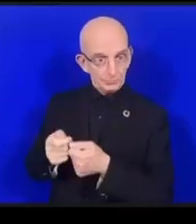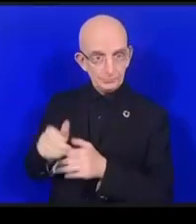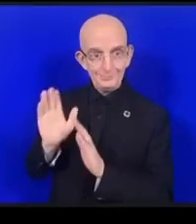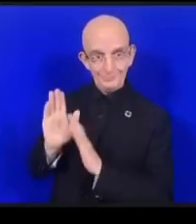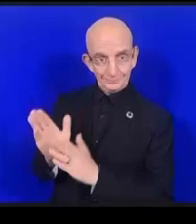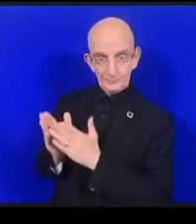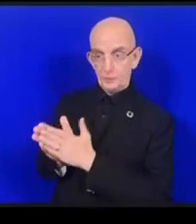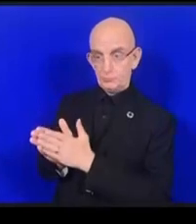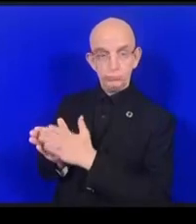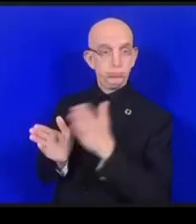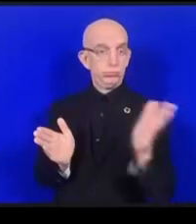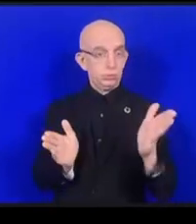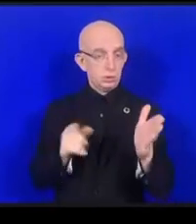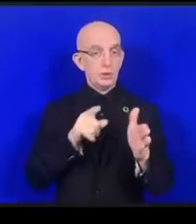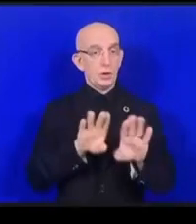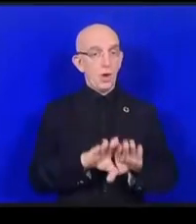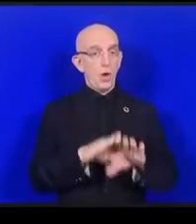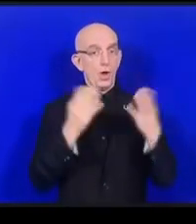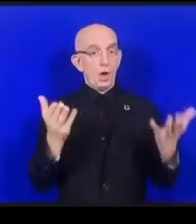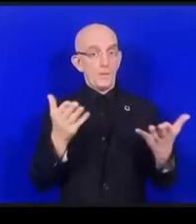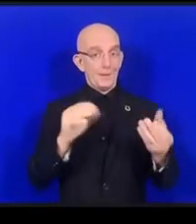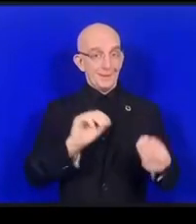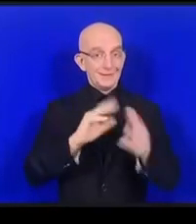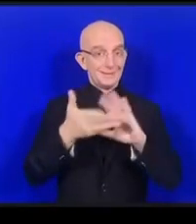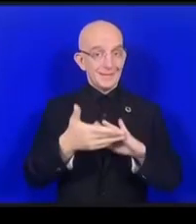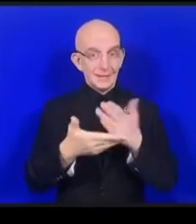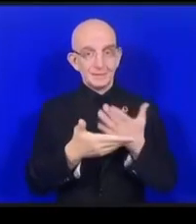трафик проходит через IP